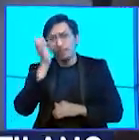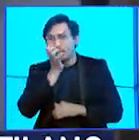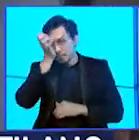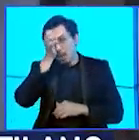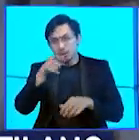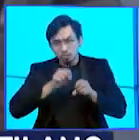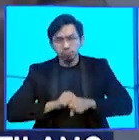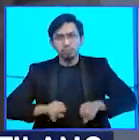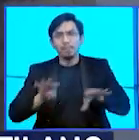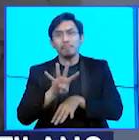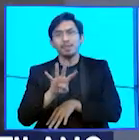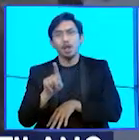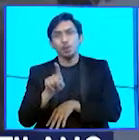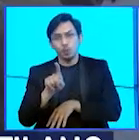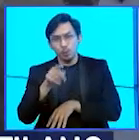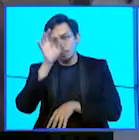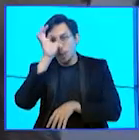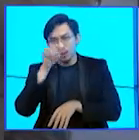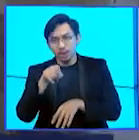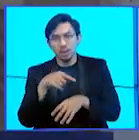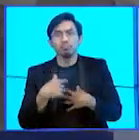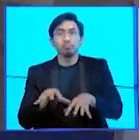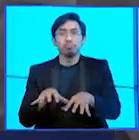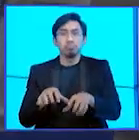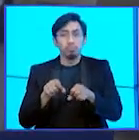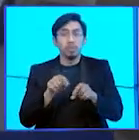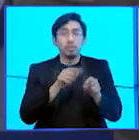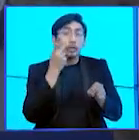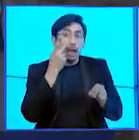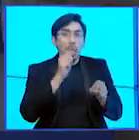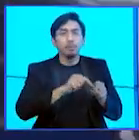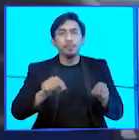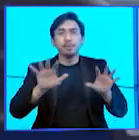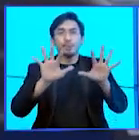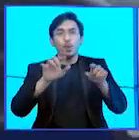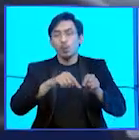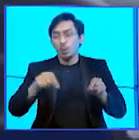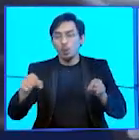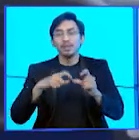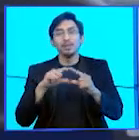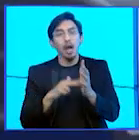mengerahkan 41 personil untuk mengamankan 10 titik akses masuk di kawasan Sanur dan Kuta.